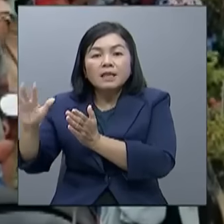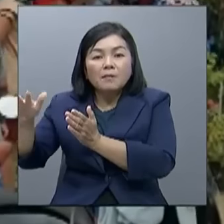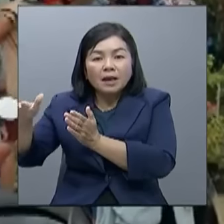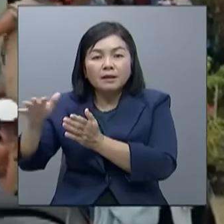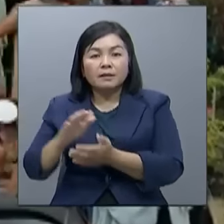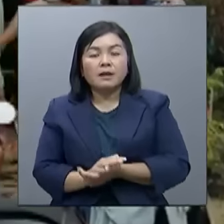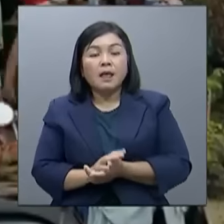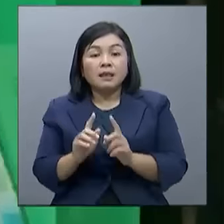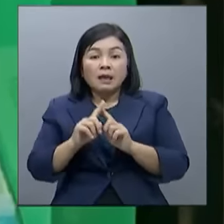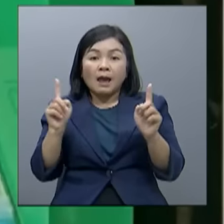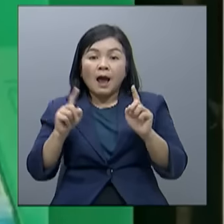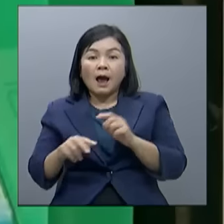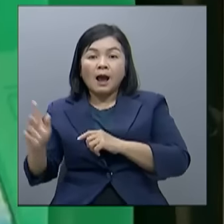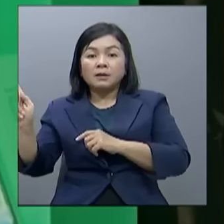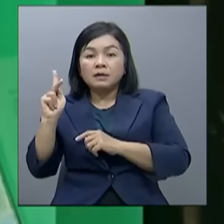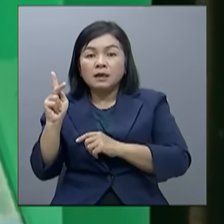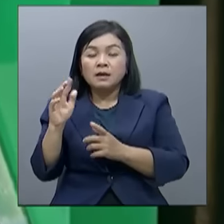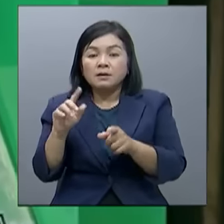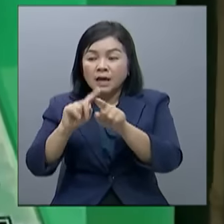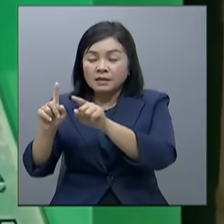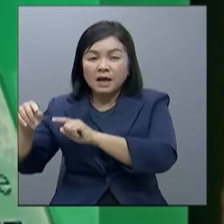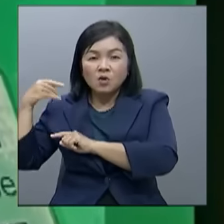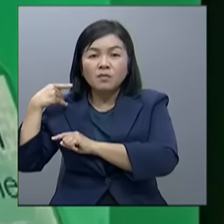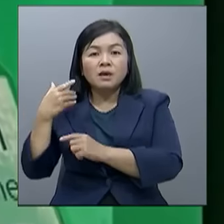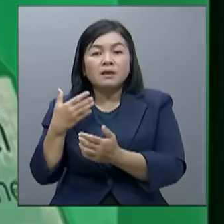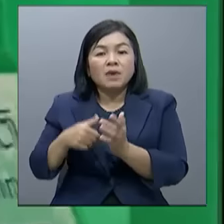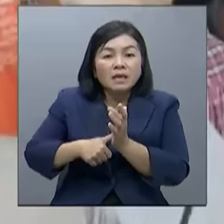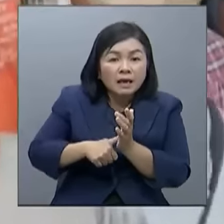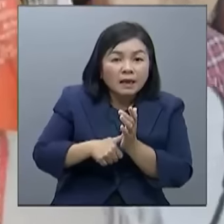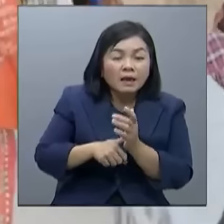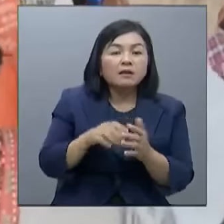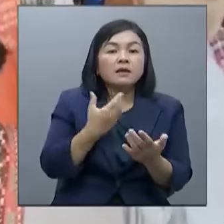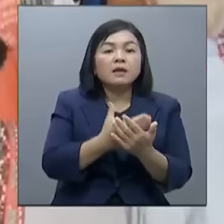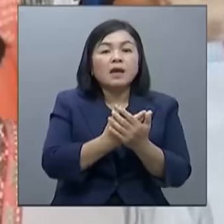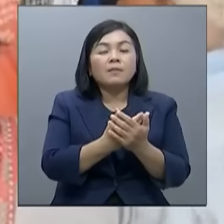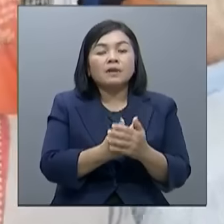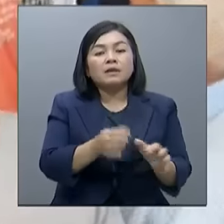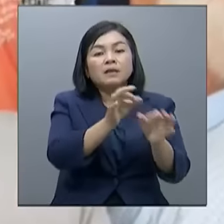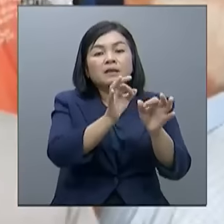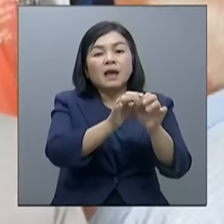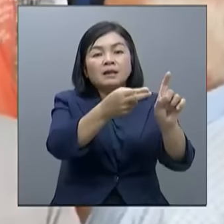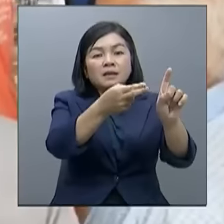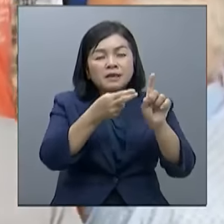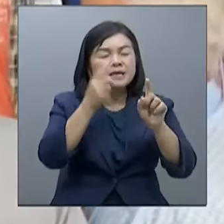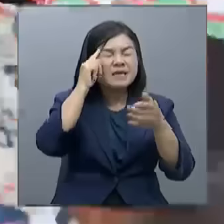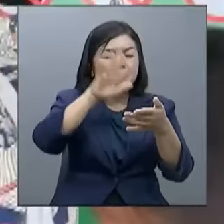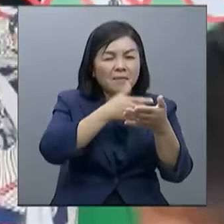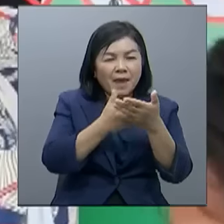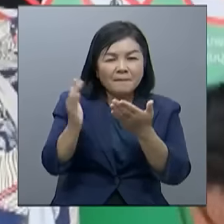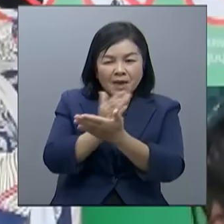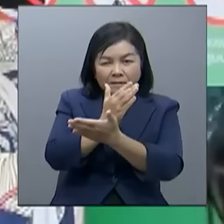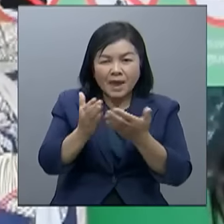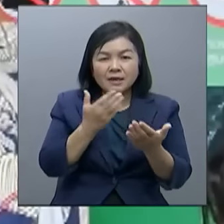ะไม่ใช่แค่นอกระบบในระบบก็ด้วยค่ะหลายคนไปรับเงินที่ธกส.ก็วางแผนแบ่งเงินทั้